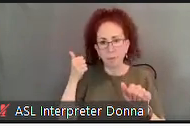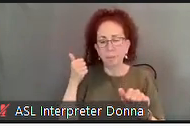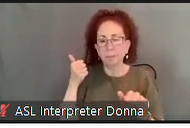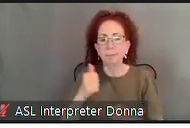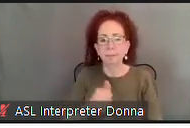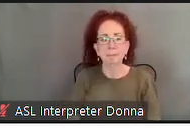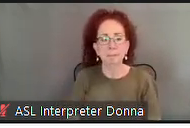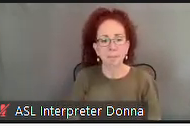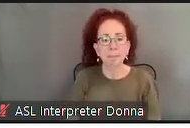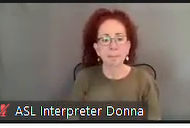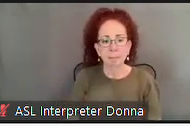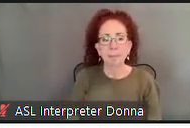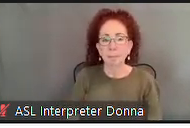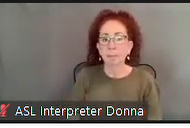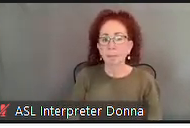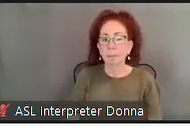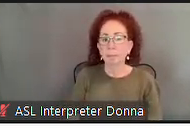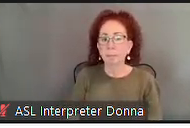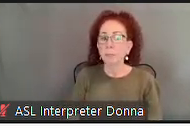上。